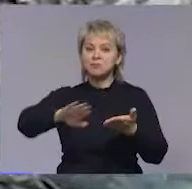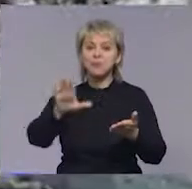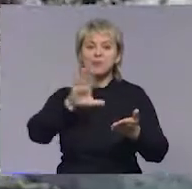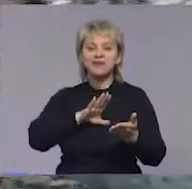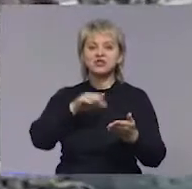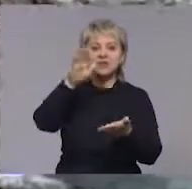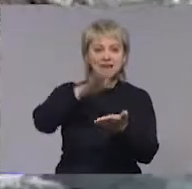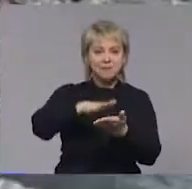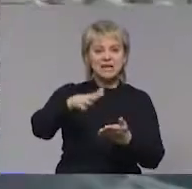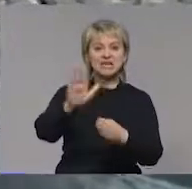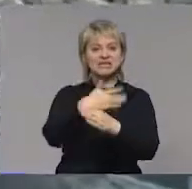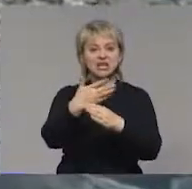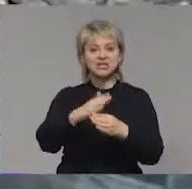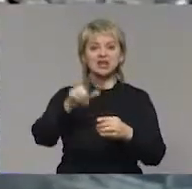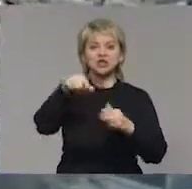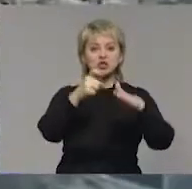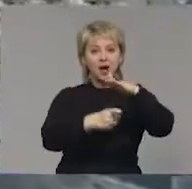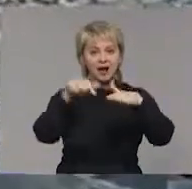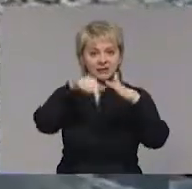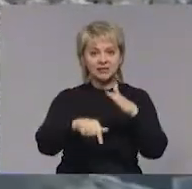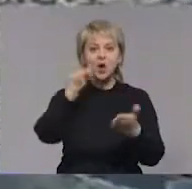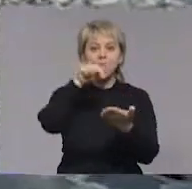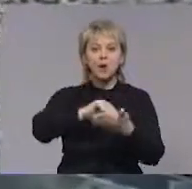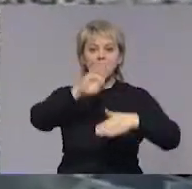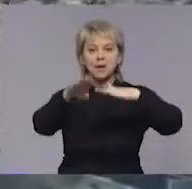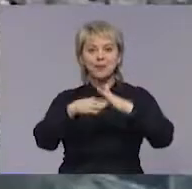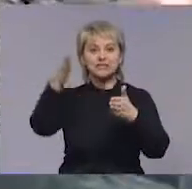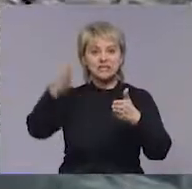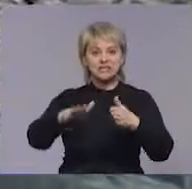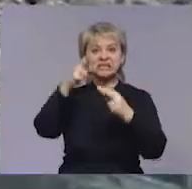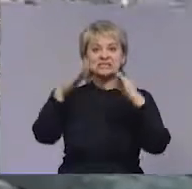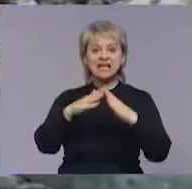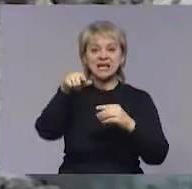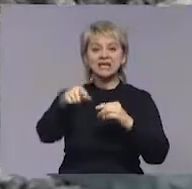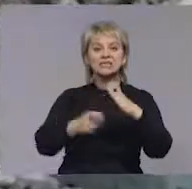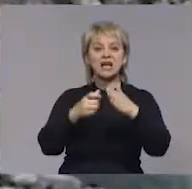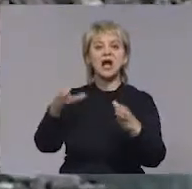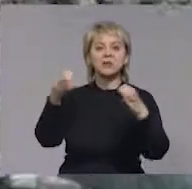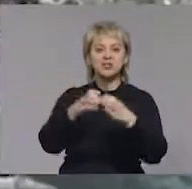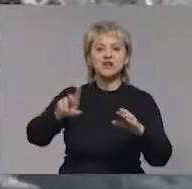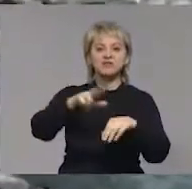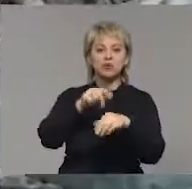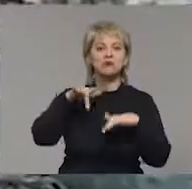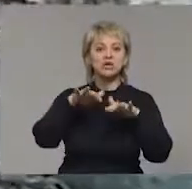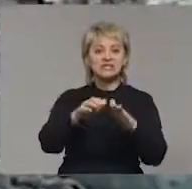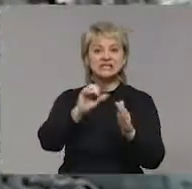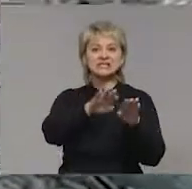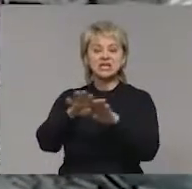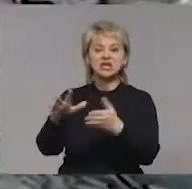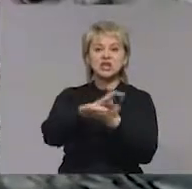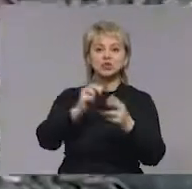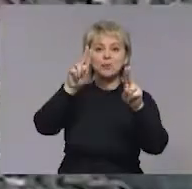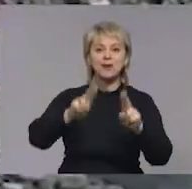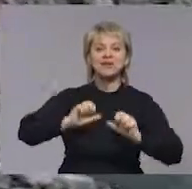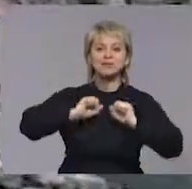бывшего дробильно-сортировочного отделения шахты и попали под обвал стены здания. Следственный комитет возбудил уголовное дело по статье «Нарушение